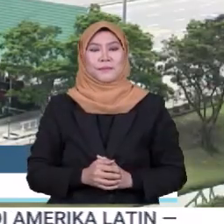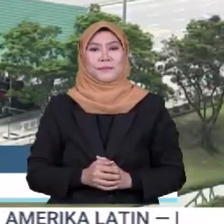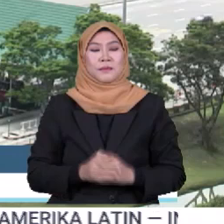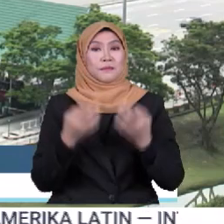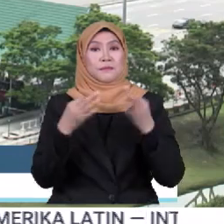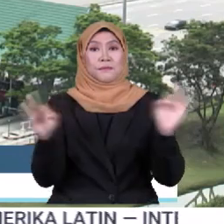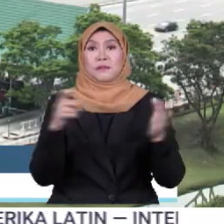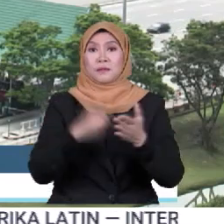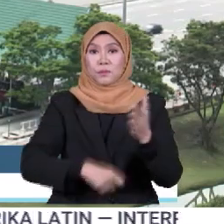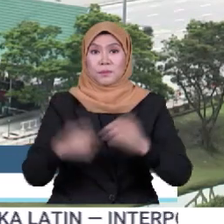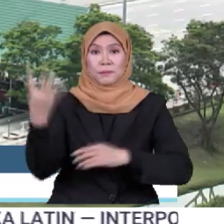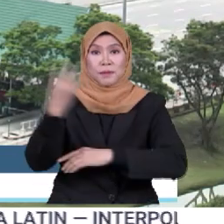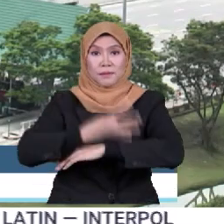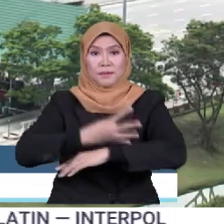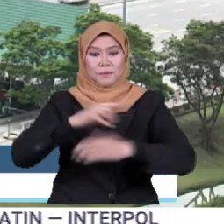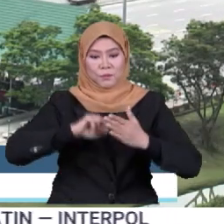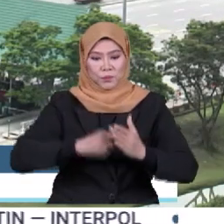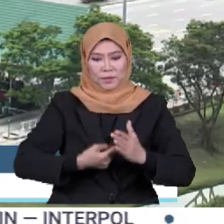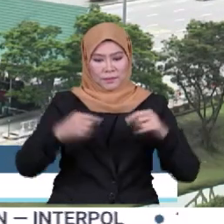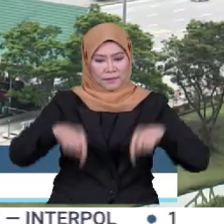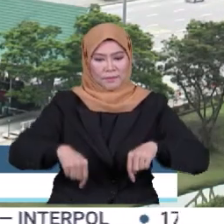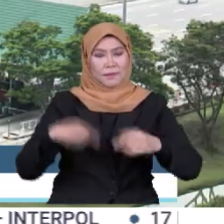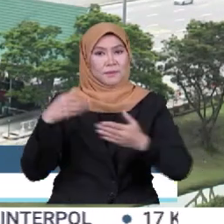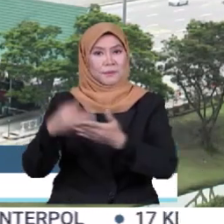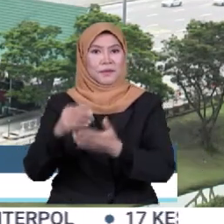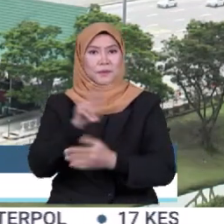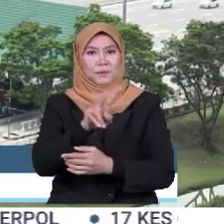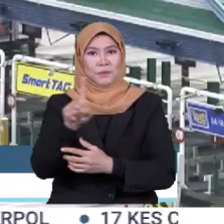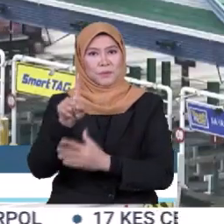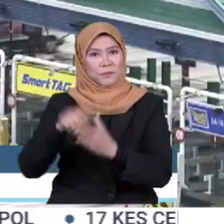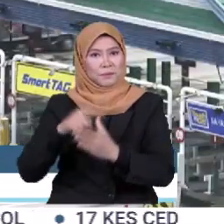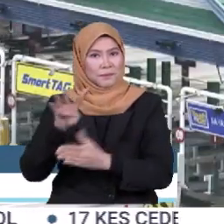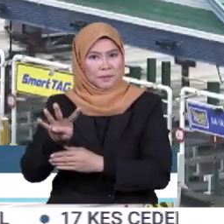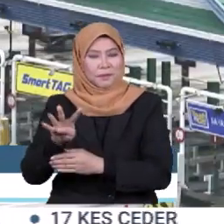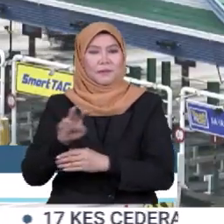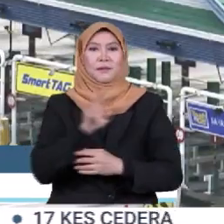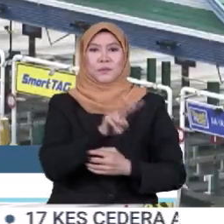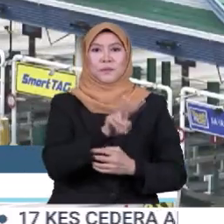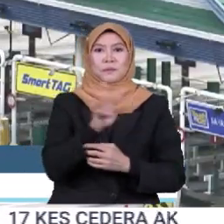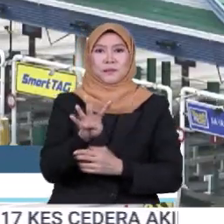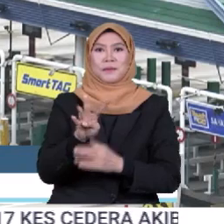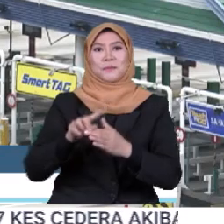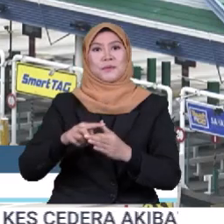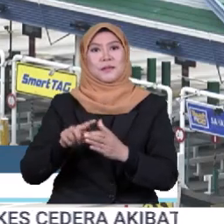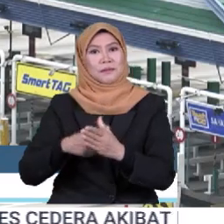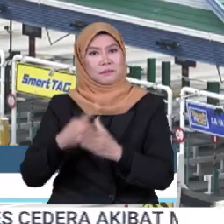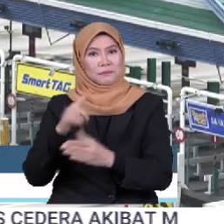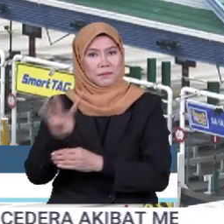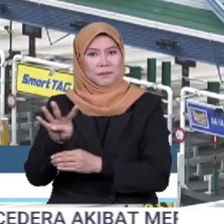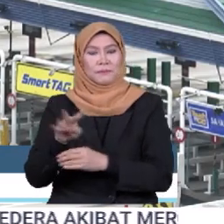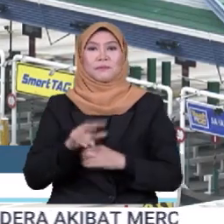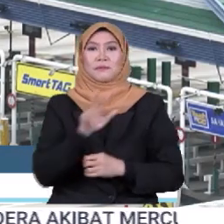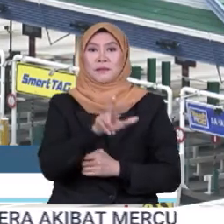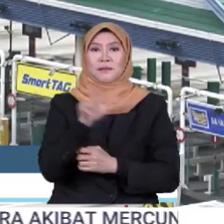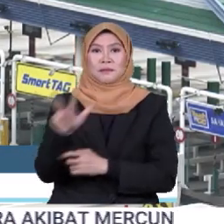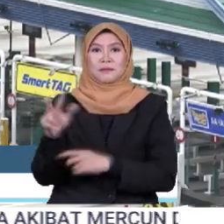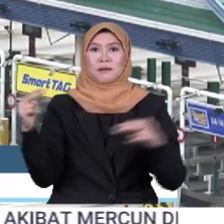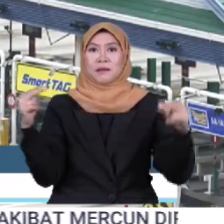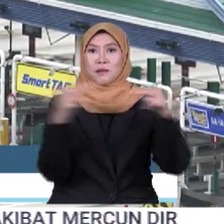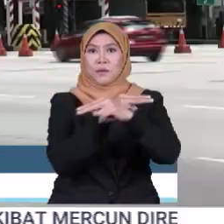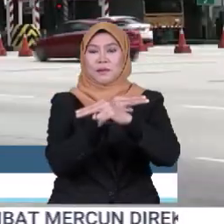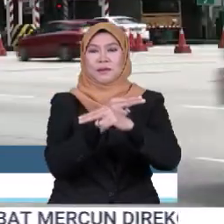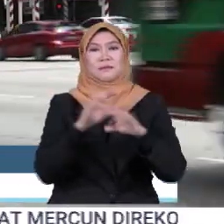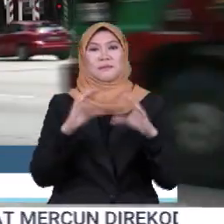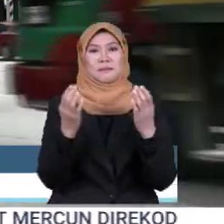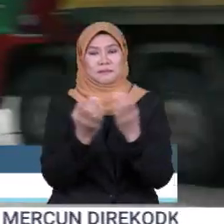Pengecualian bayaran tol selama 4 hari bermula hari ini hingga 21 April dan pada 24 April melibatkan 33 lebuh raya bagi semua